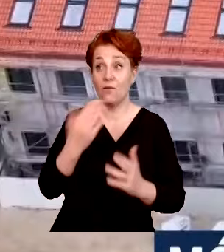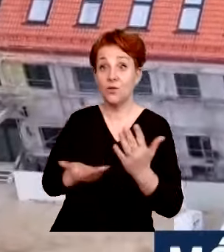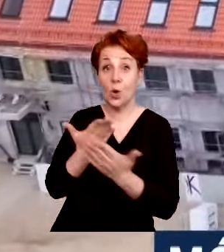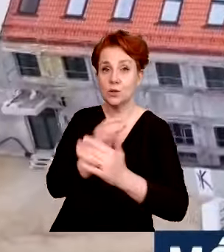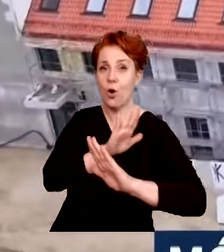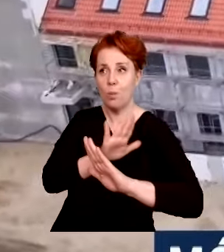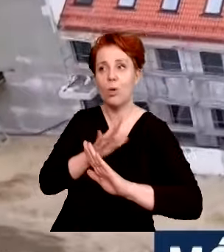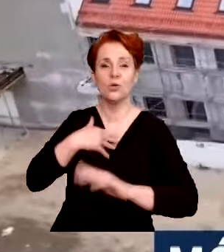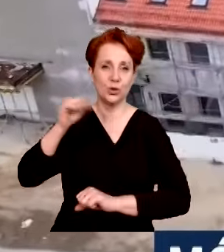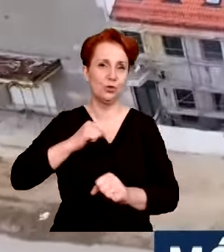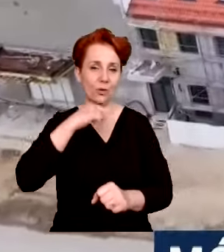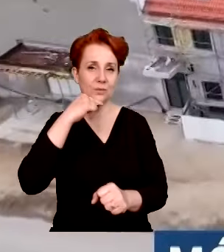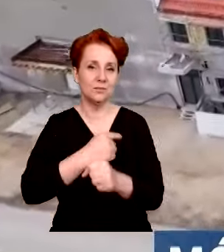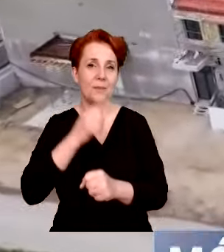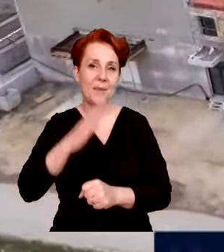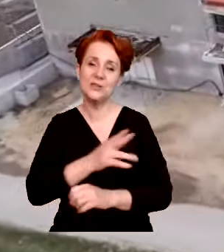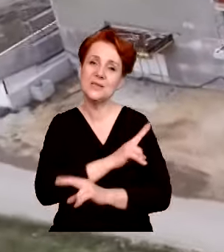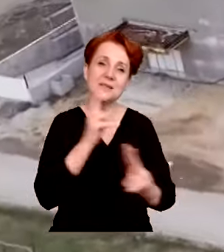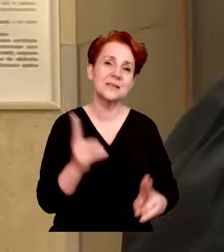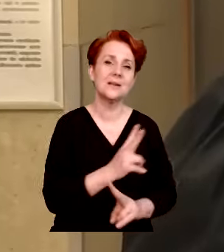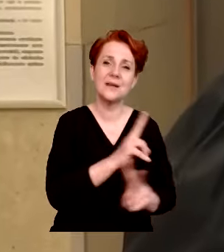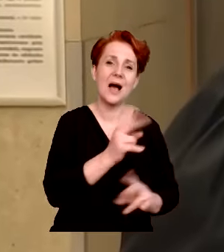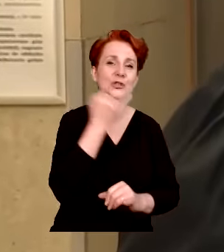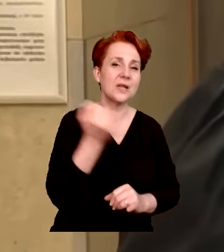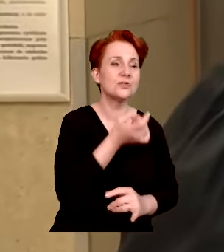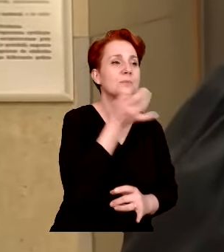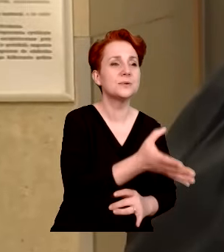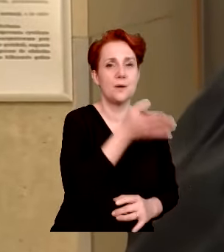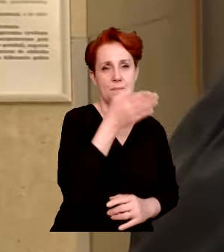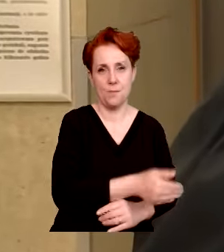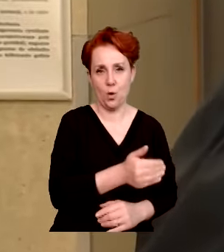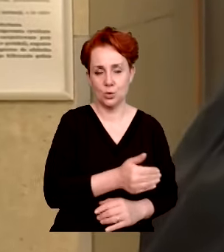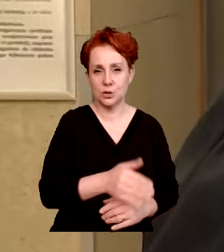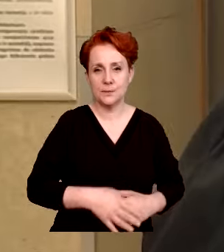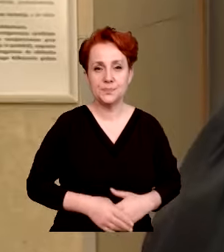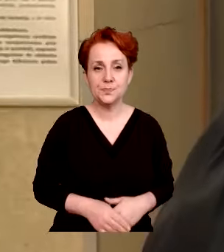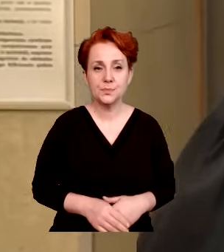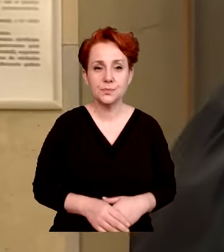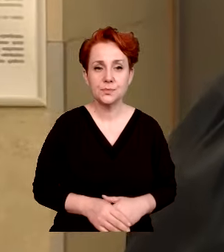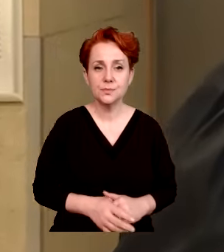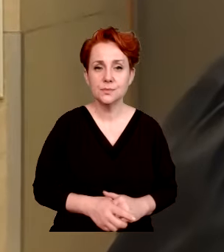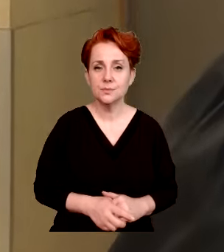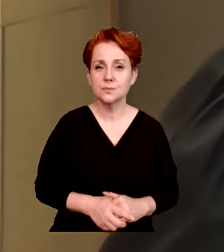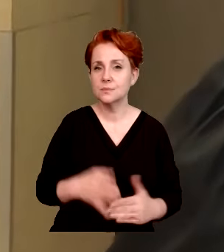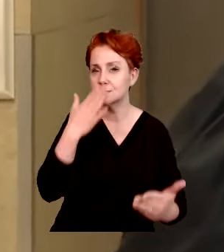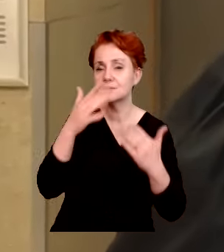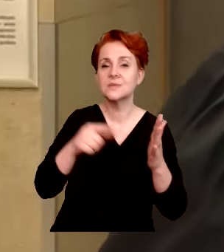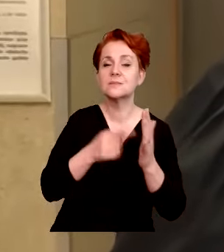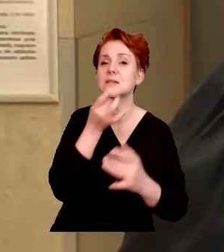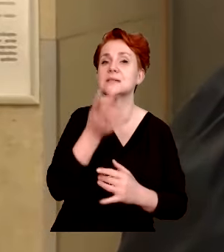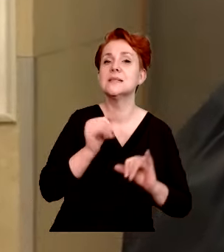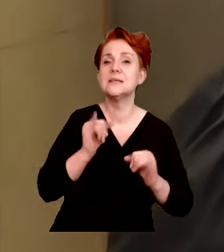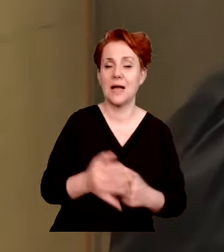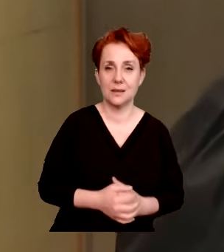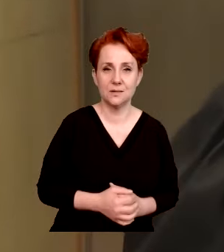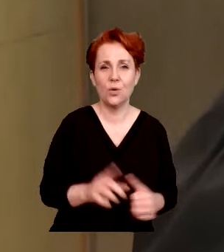że każdemu można postawić zarzut, każdy może być podejrzanym, ale żeby go od razu... Jakie konkretne zarzuty mamy, panie mecenasie? Zarzuty sprowadzają się do